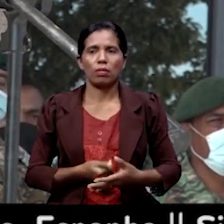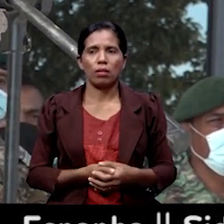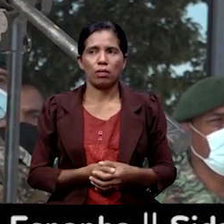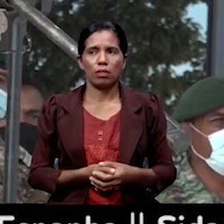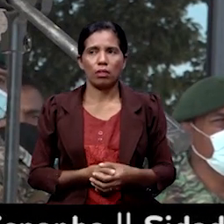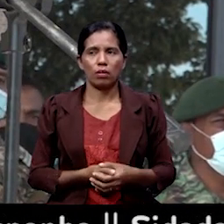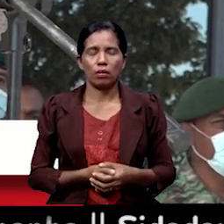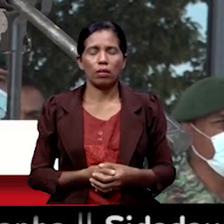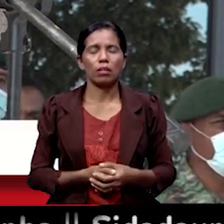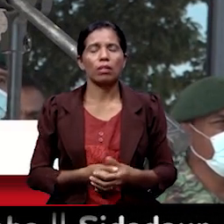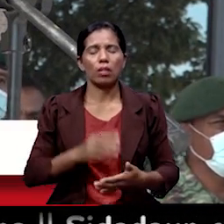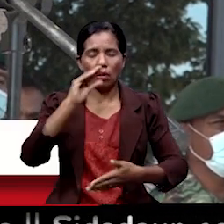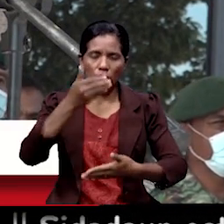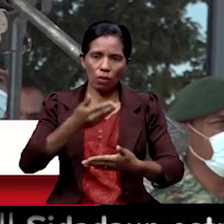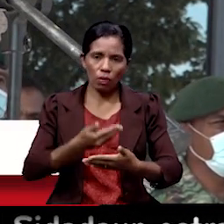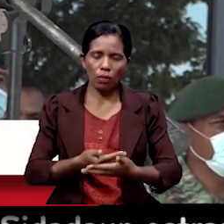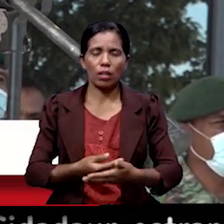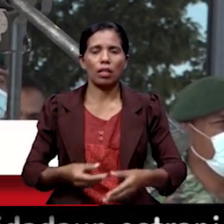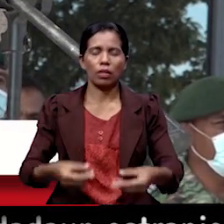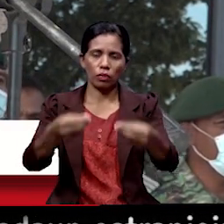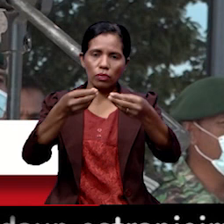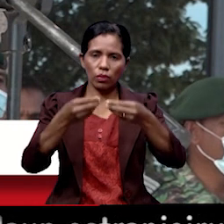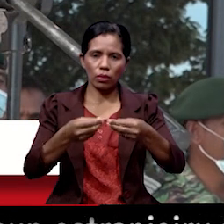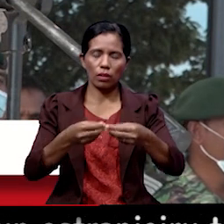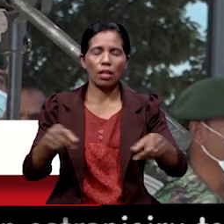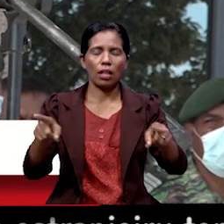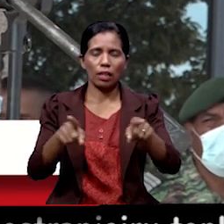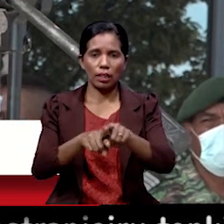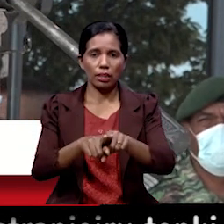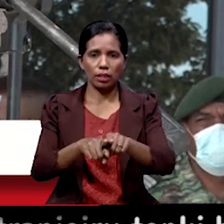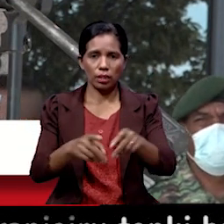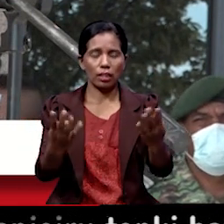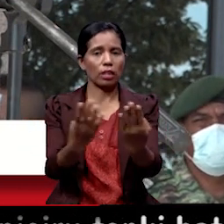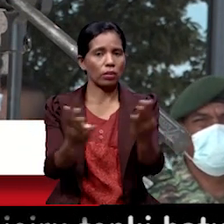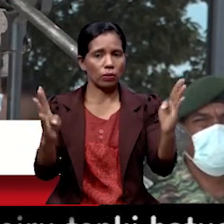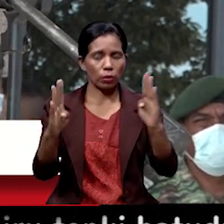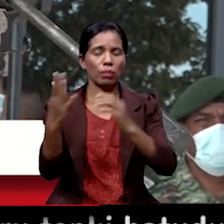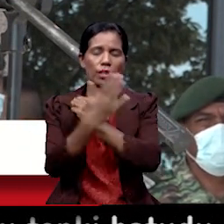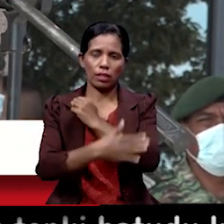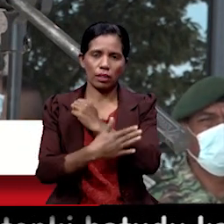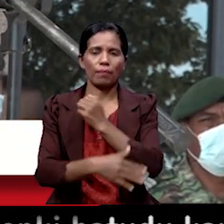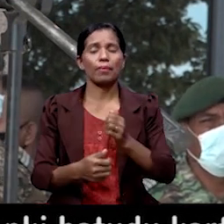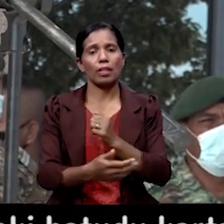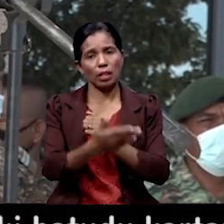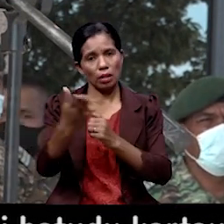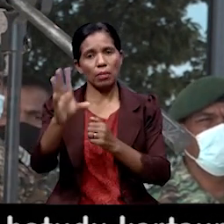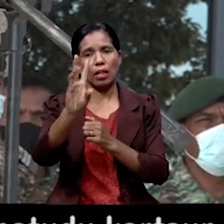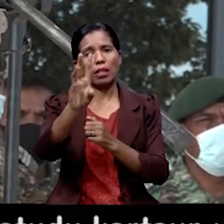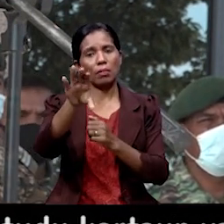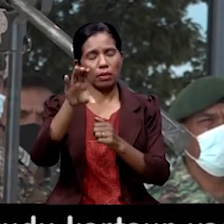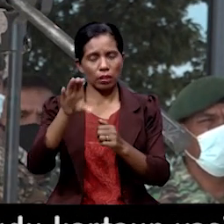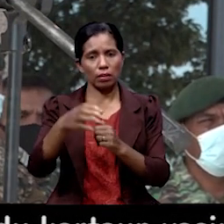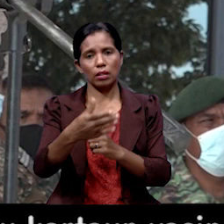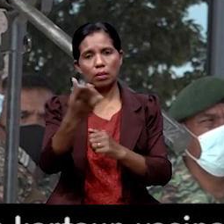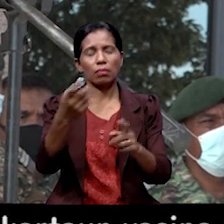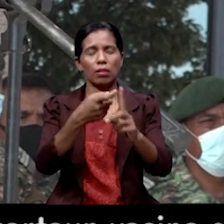ninia rico atu sai luto ba nasaun. Imi atus nene bekia oin imi mai